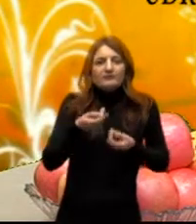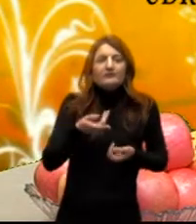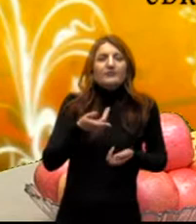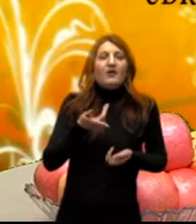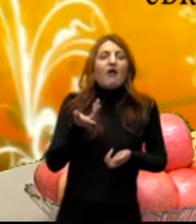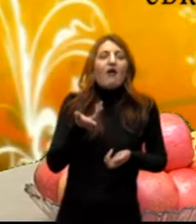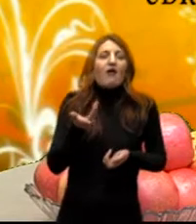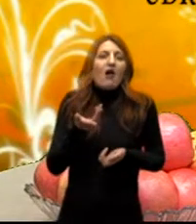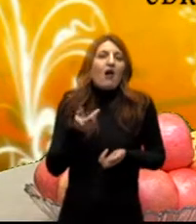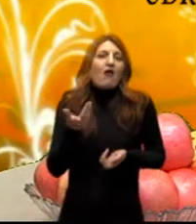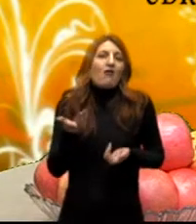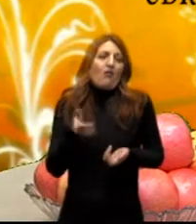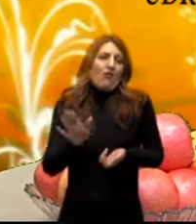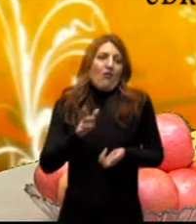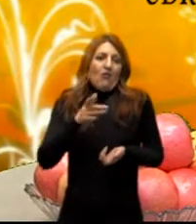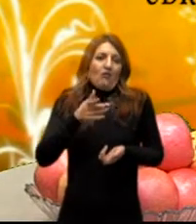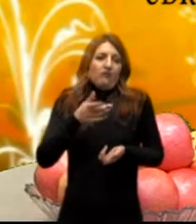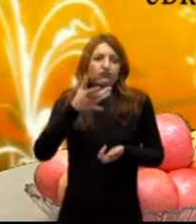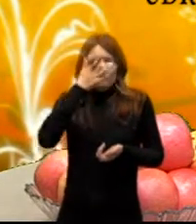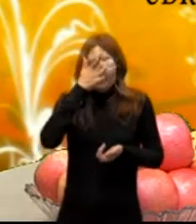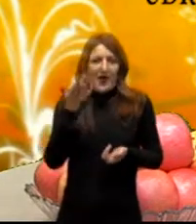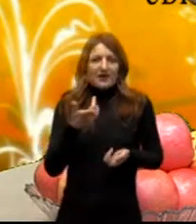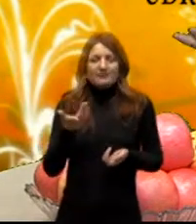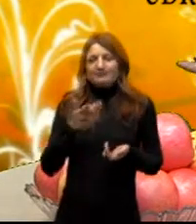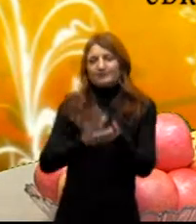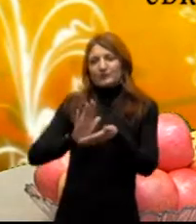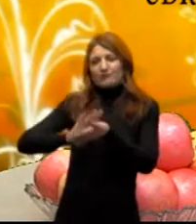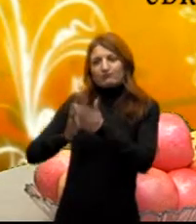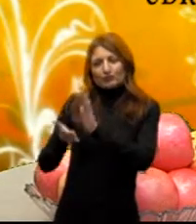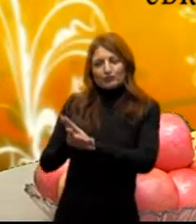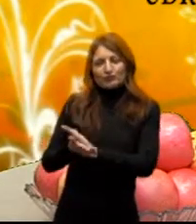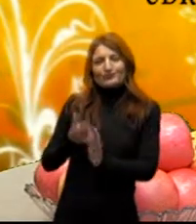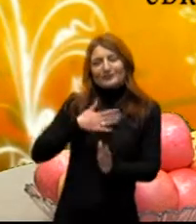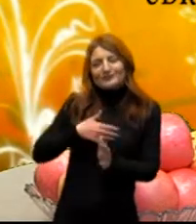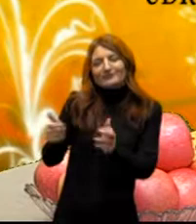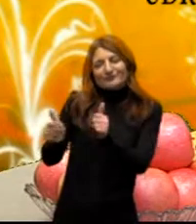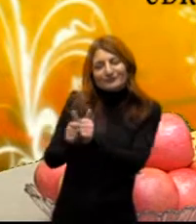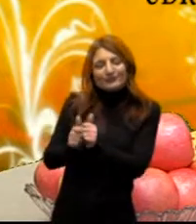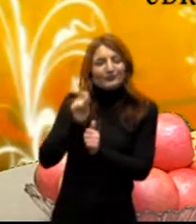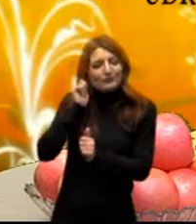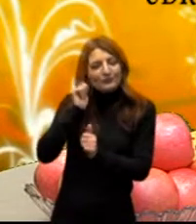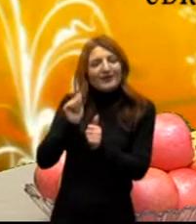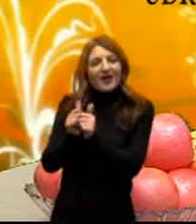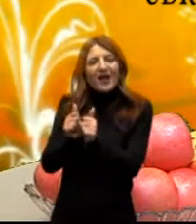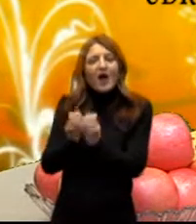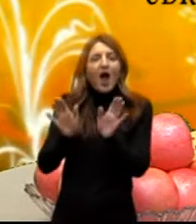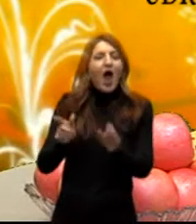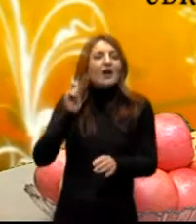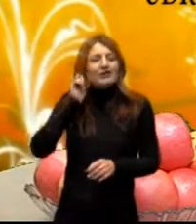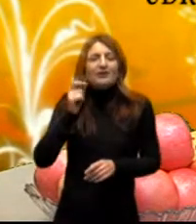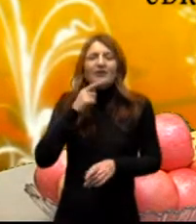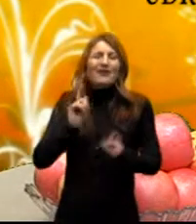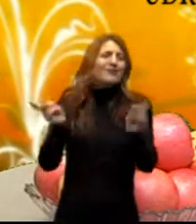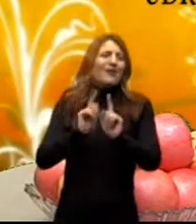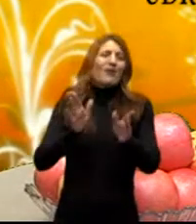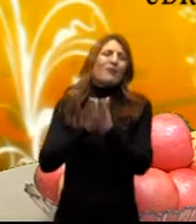glavobolju, da li kad žena uvečer, njen suprug želi s njom biti nježan, a ona kaže, joj, puca